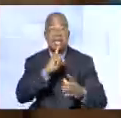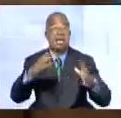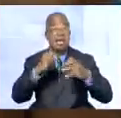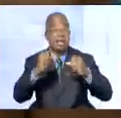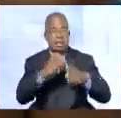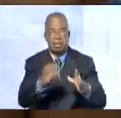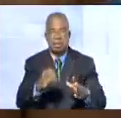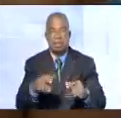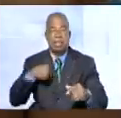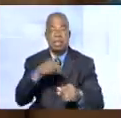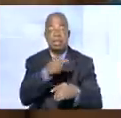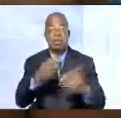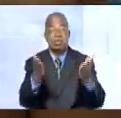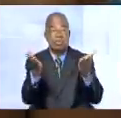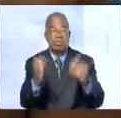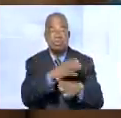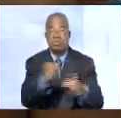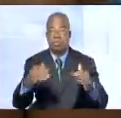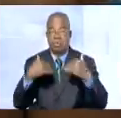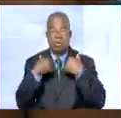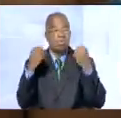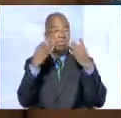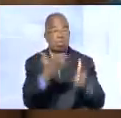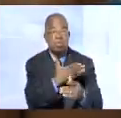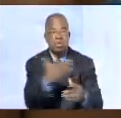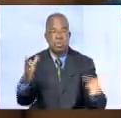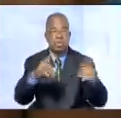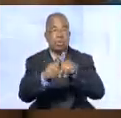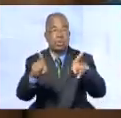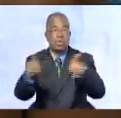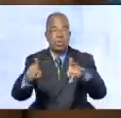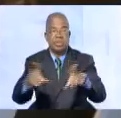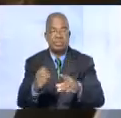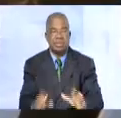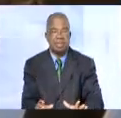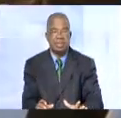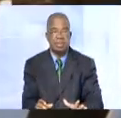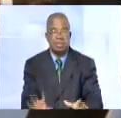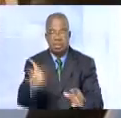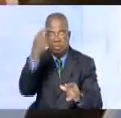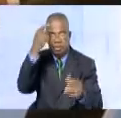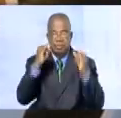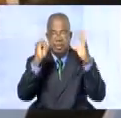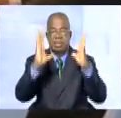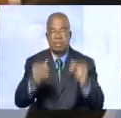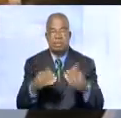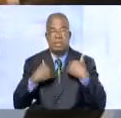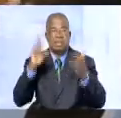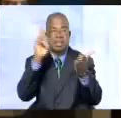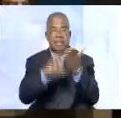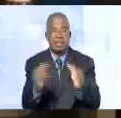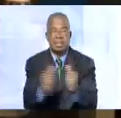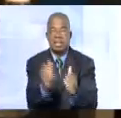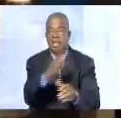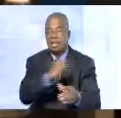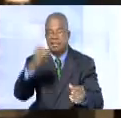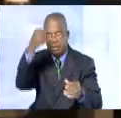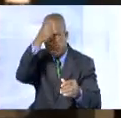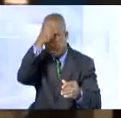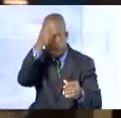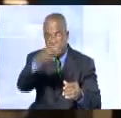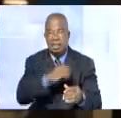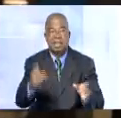la diversification des secteurs donc, d'intervention de l'Exim Bank au niveau de la Côte d'Ivoire. Le gouvernement ivoirien a signé avec l'Inde un accord de mise en